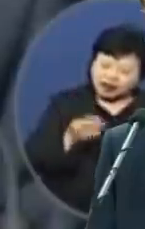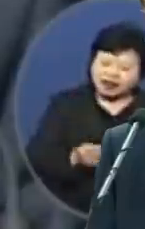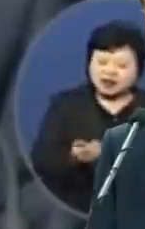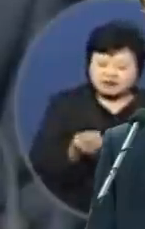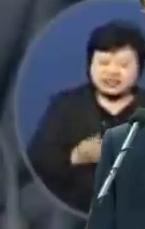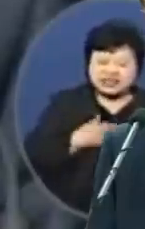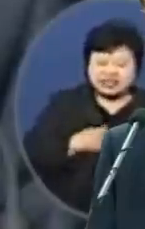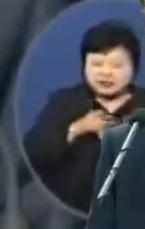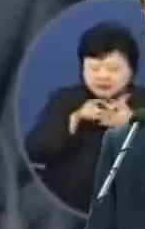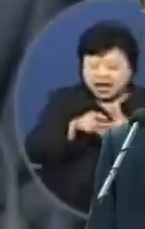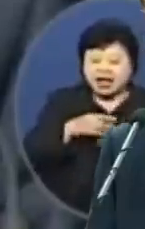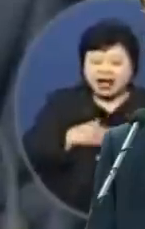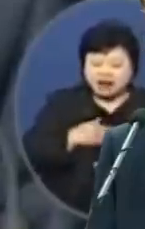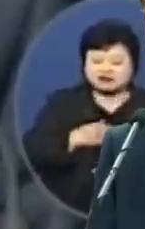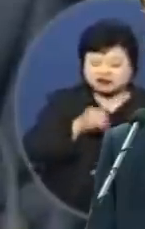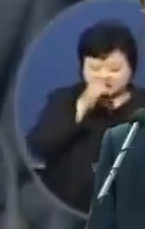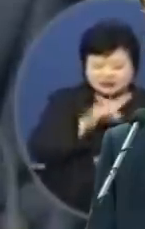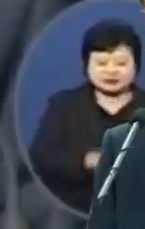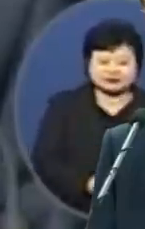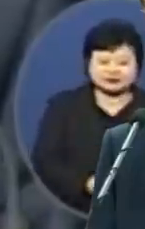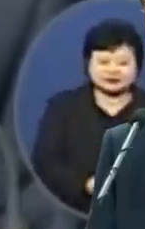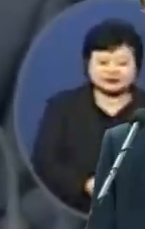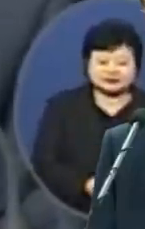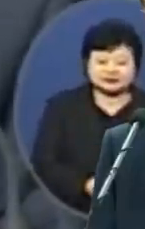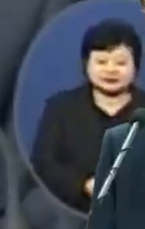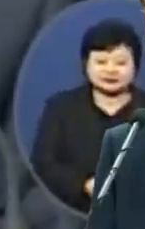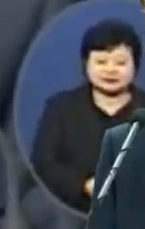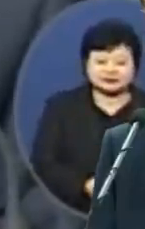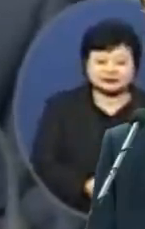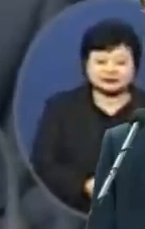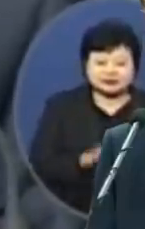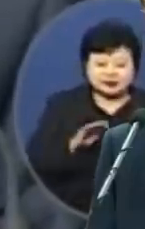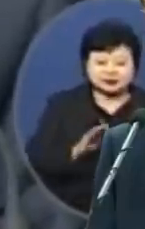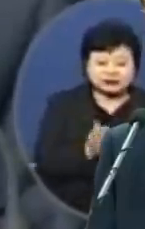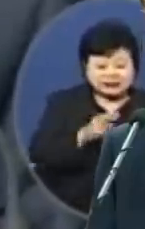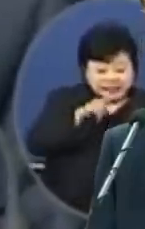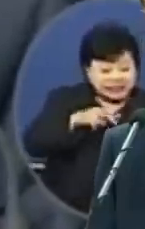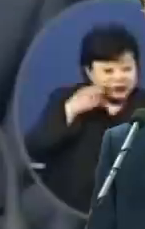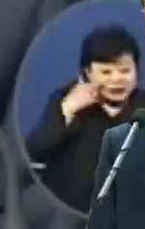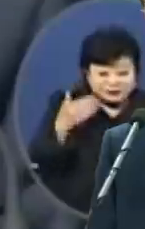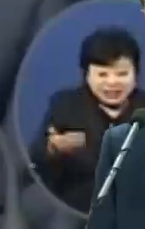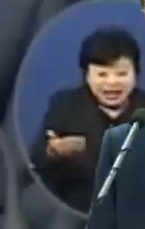있다고 저명한 심리학자가 말했었습니다. 여러분 요새 무슨 책을 읽어요?